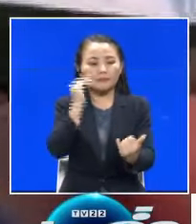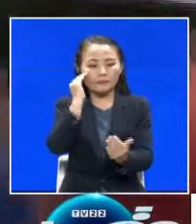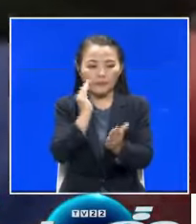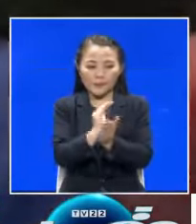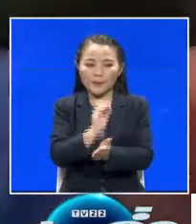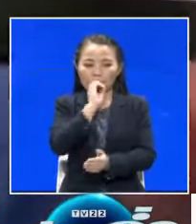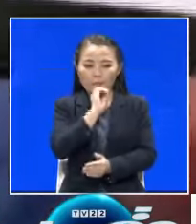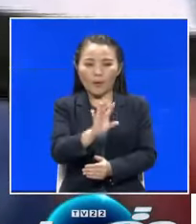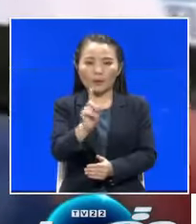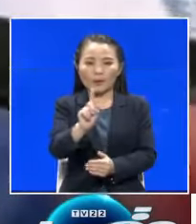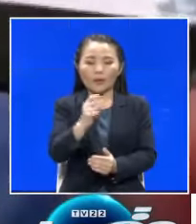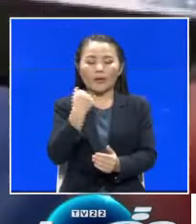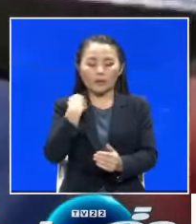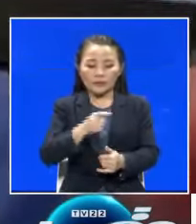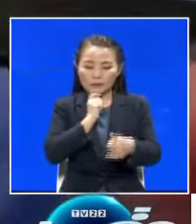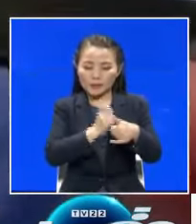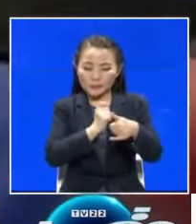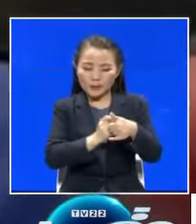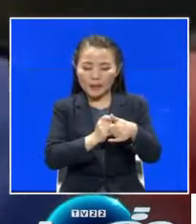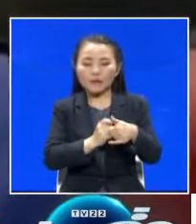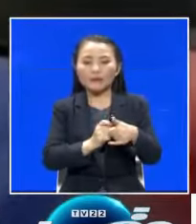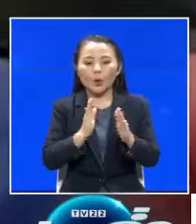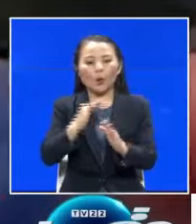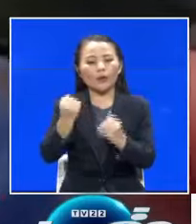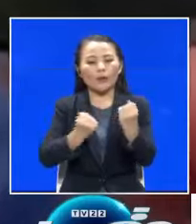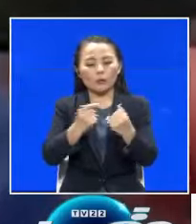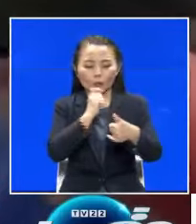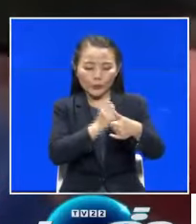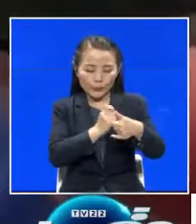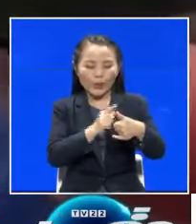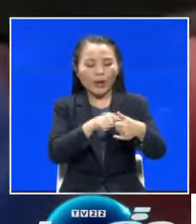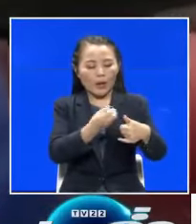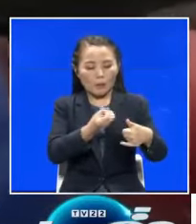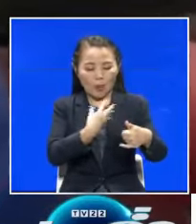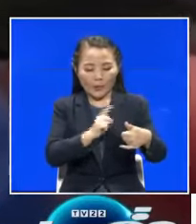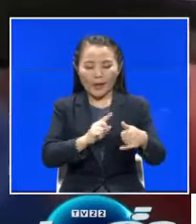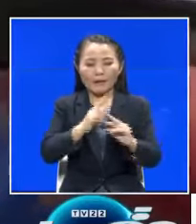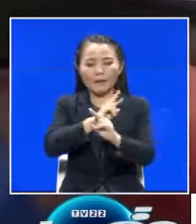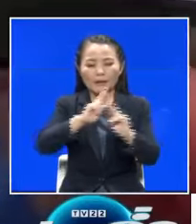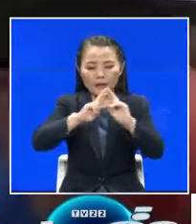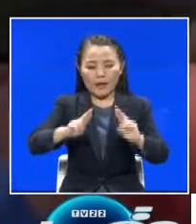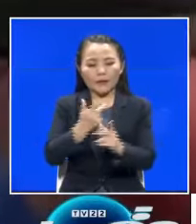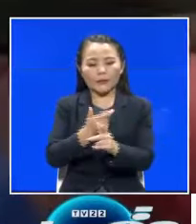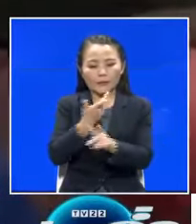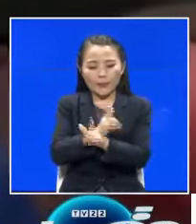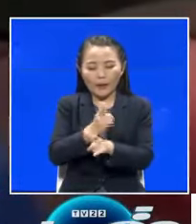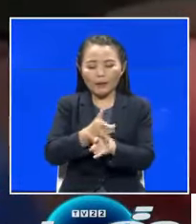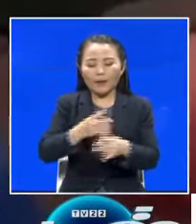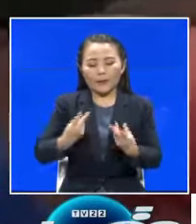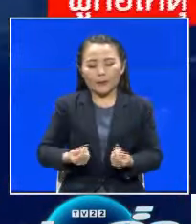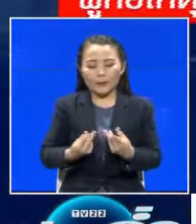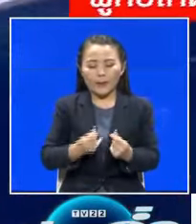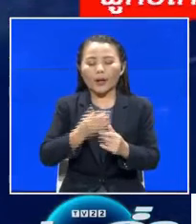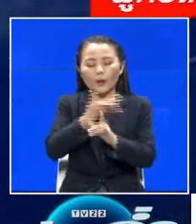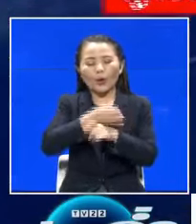อกว่าจากการสอบถามผู้ต้องหาให้การบอกว่าไปดื่มแอลกอฮอล์จากสถานบันเทิงย่านสุขุมวิทและกำลังขับรถ